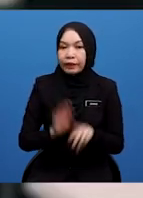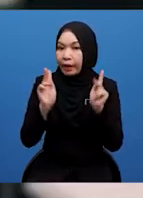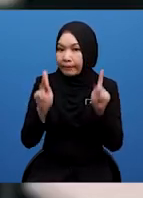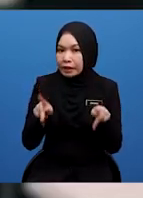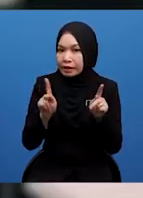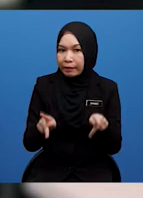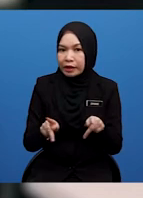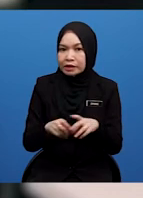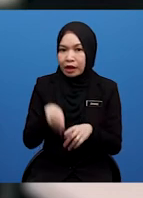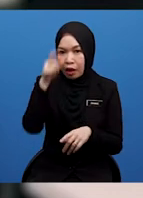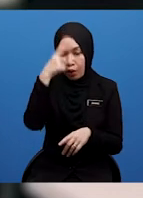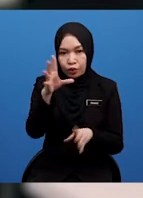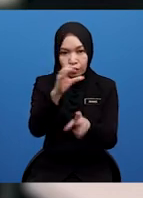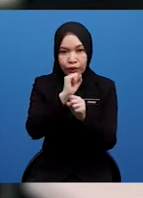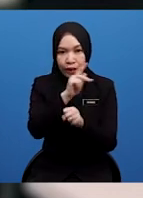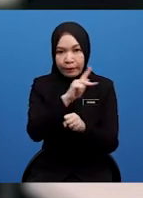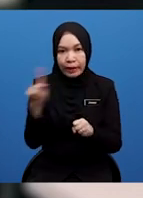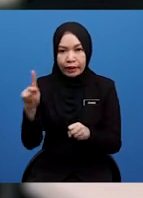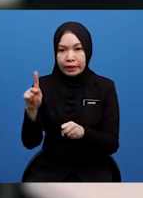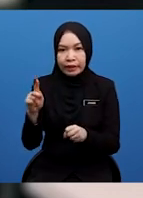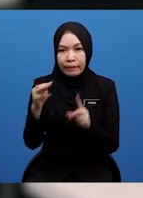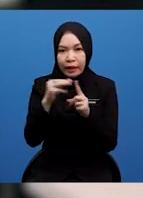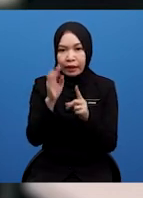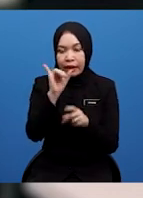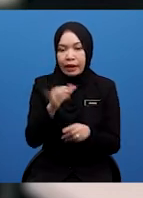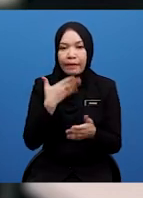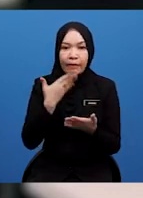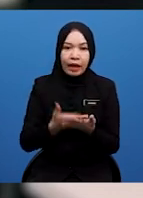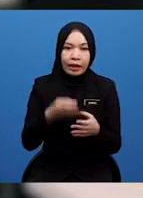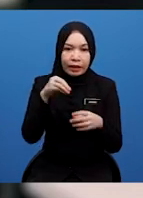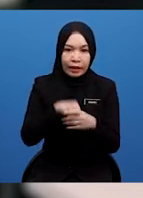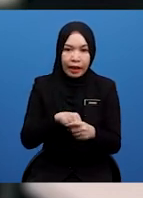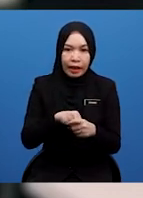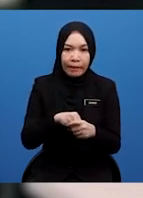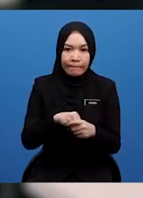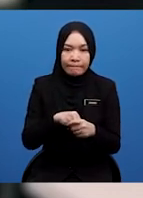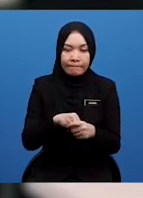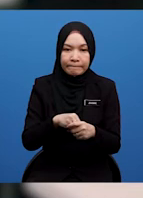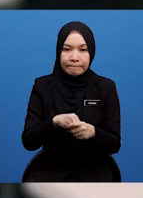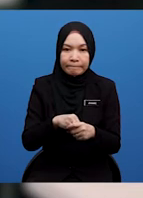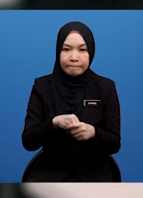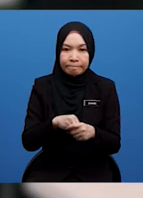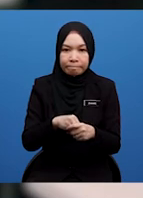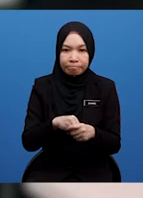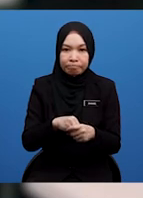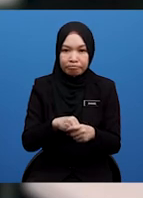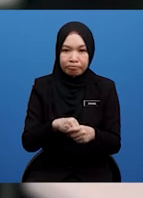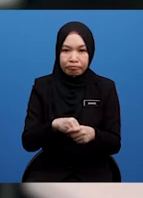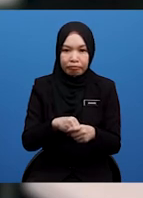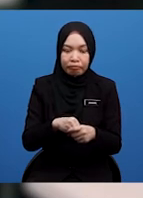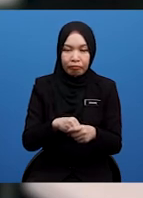Pelajar-pelajar, untuk mendapatkan markah yang bagus dalam bahagian alih bentuk komunikasi ini,